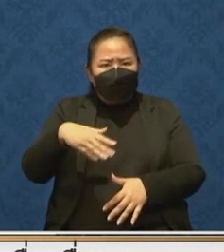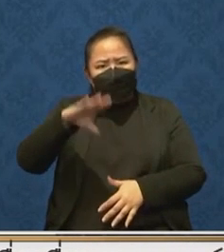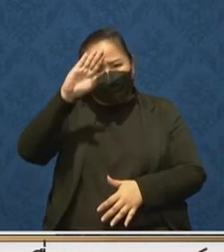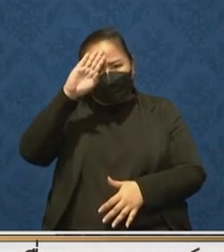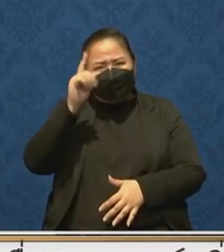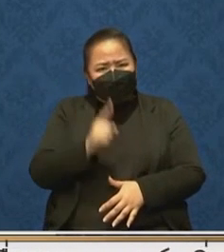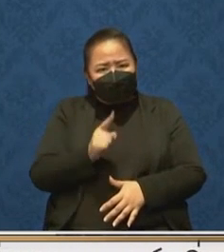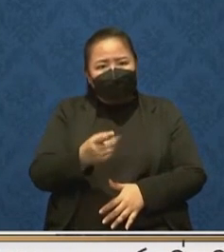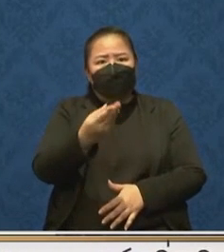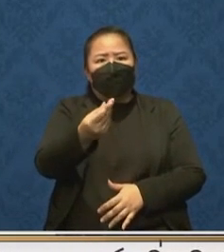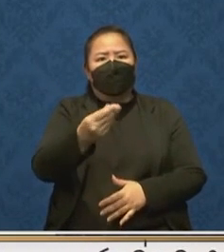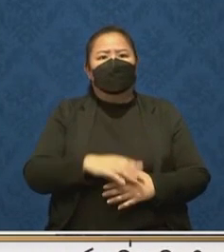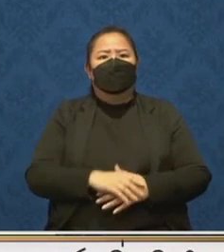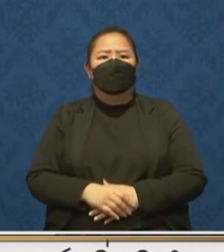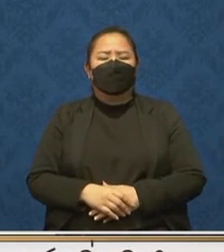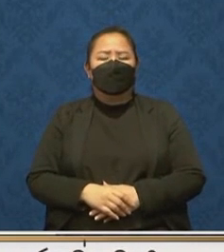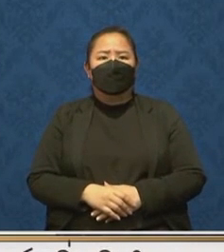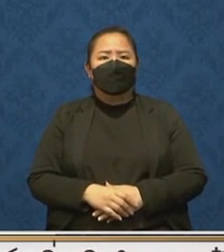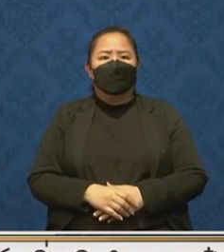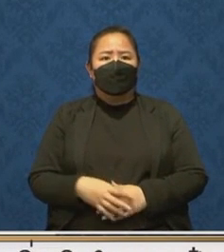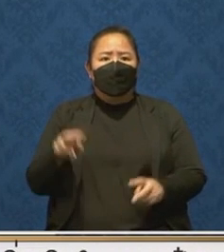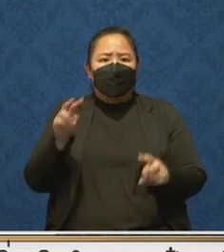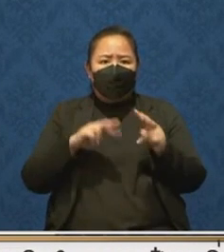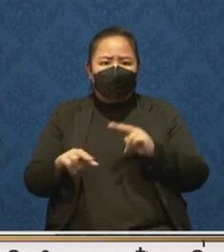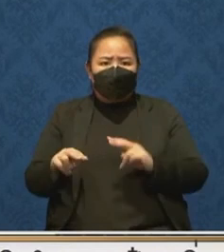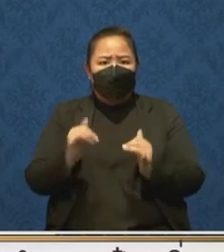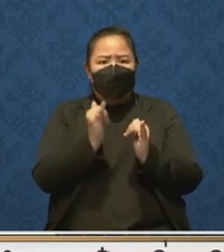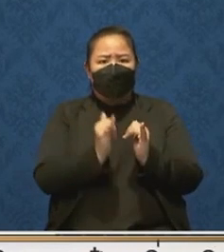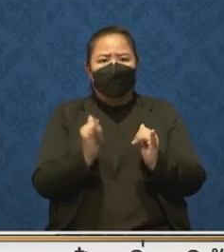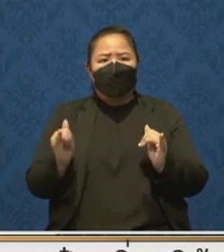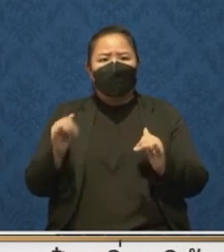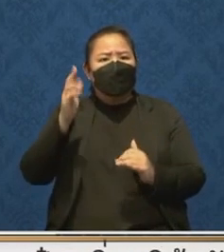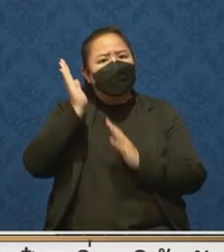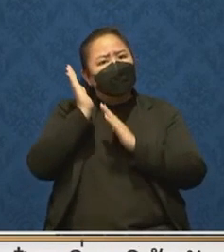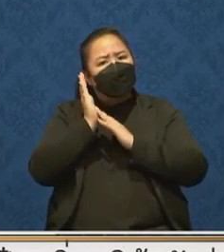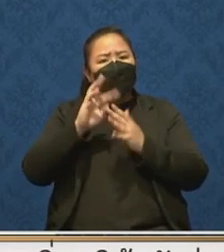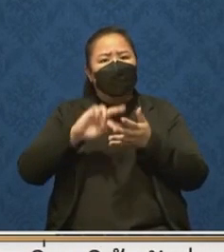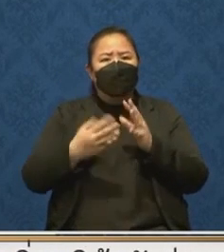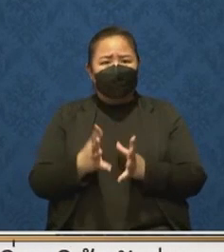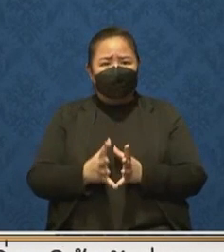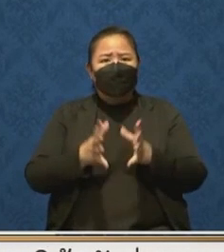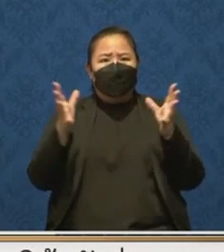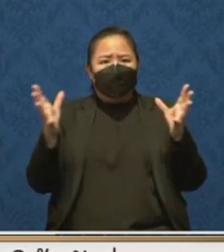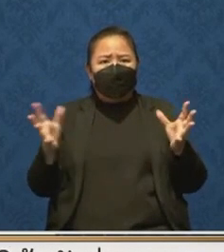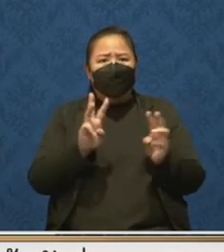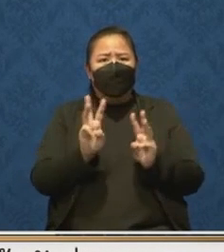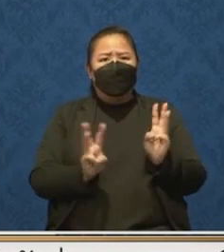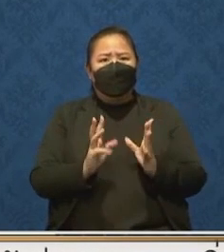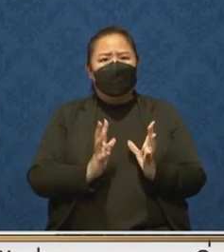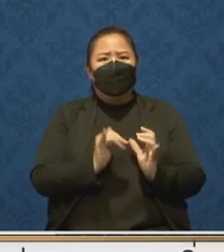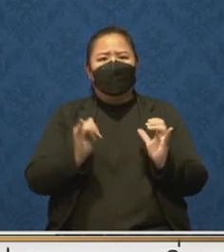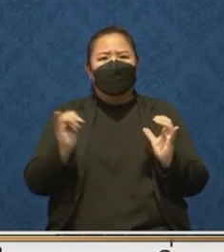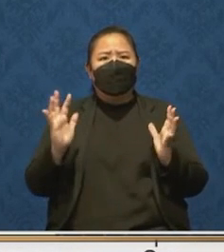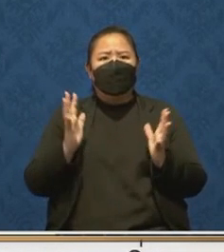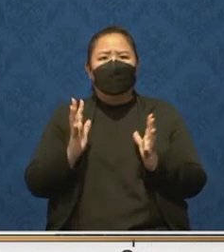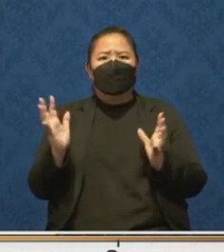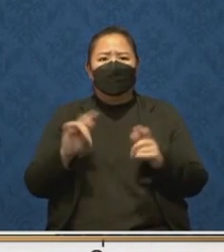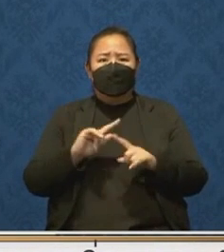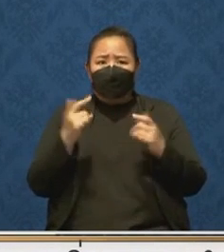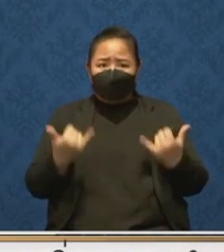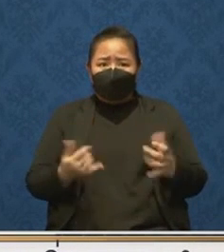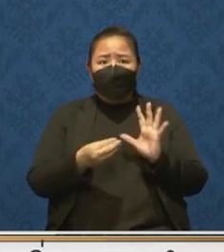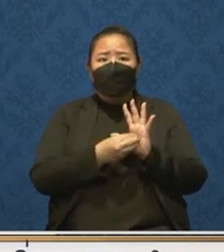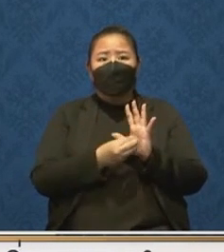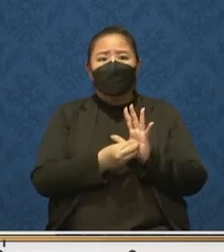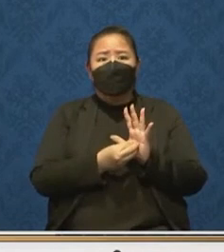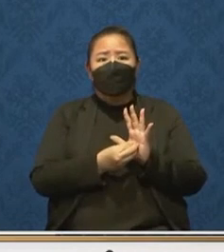เทาไรและการคลองเตียงก็บอกว่ามีว่างเยอะว่างมากแต่ท่านบอกว่าขนาดนี้ในกรงเทพ